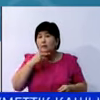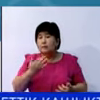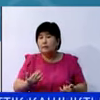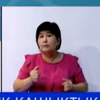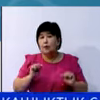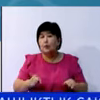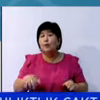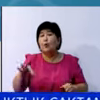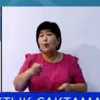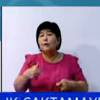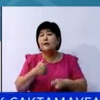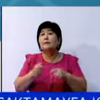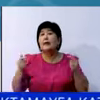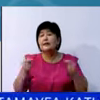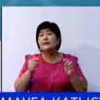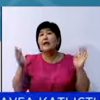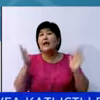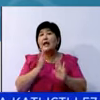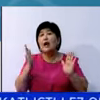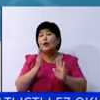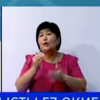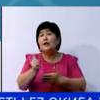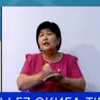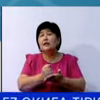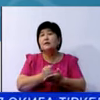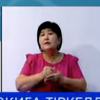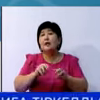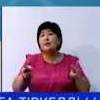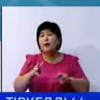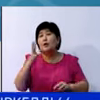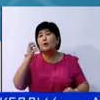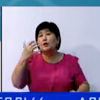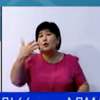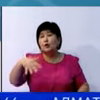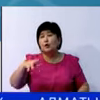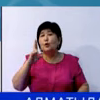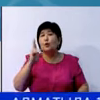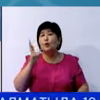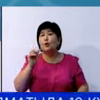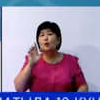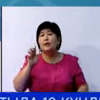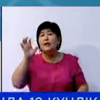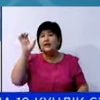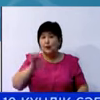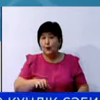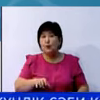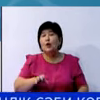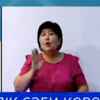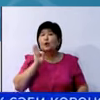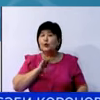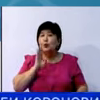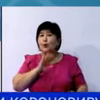әкімі тиісті экология табиғи ресурстар министрлігімен 550 куб секундына жаңағыдай